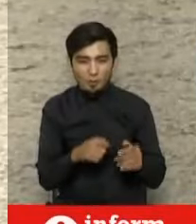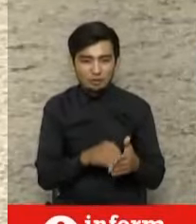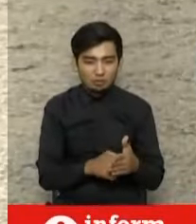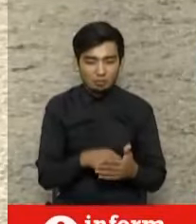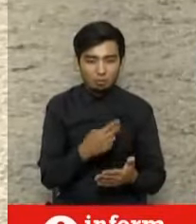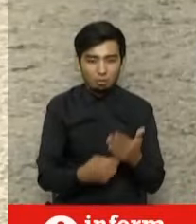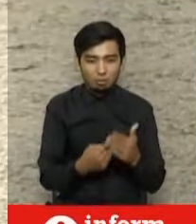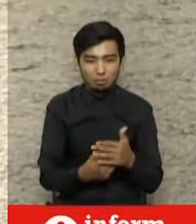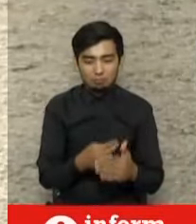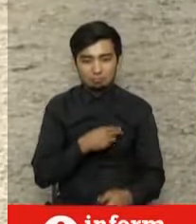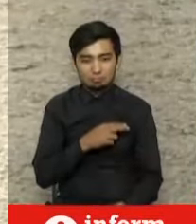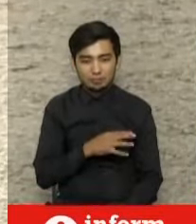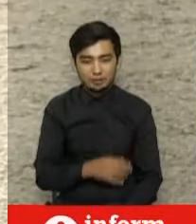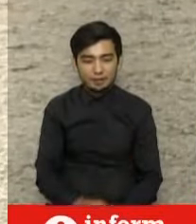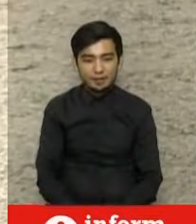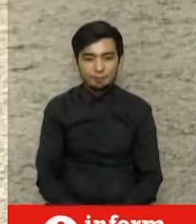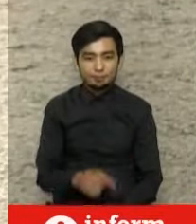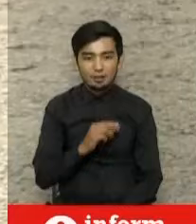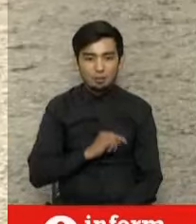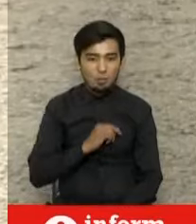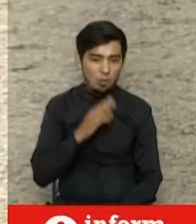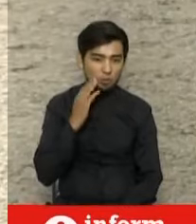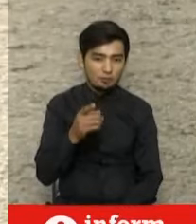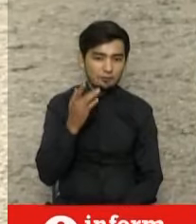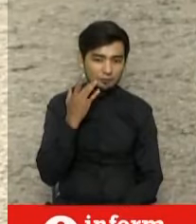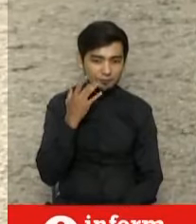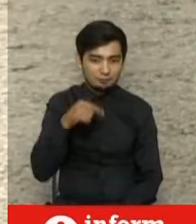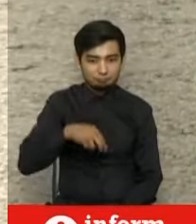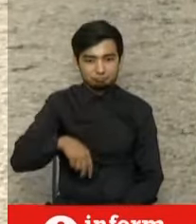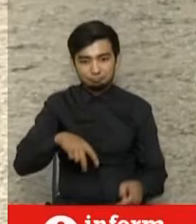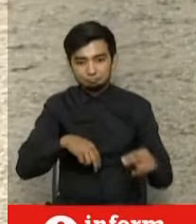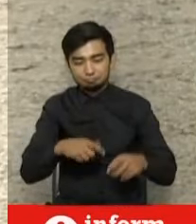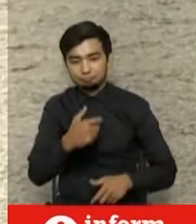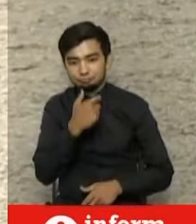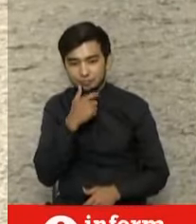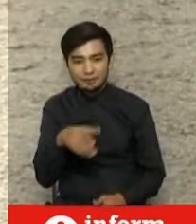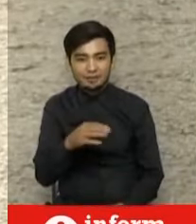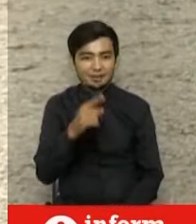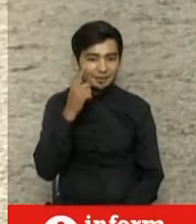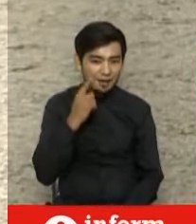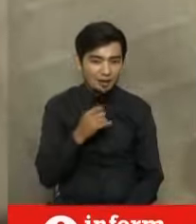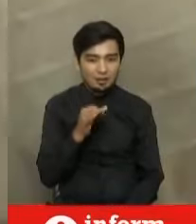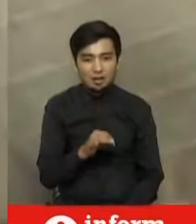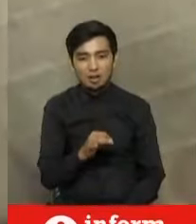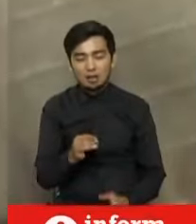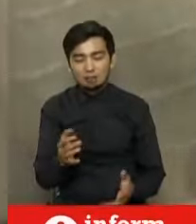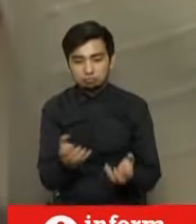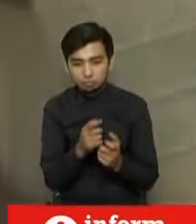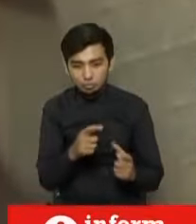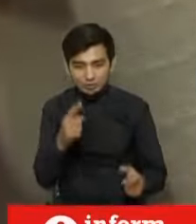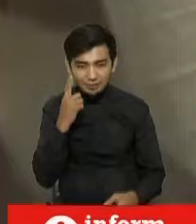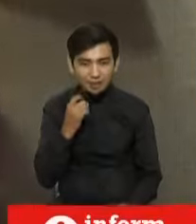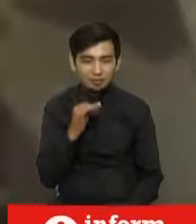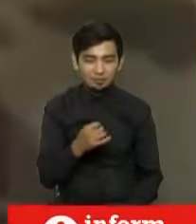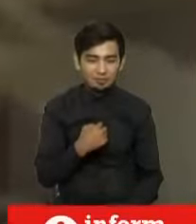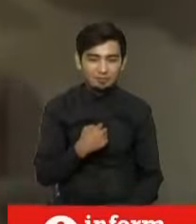на дежурство, облегчивает работу нам тем, что они постоянно находятся здесь, и они знают и умеют людей спасать и проявлять, показывать